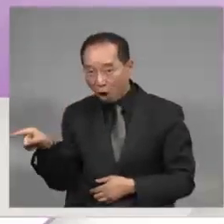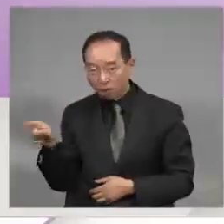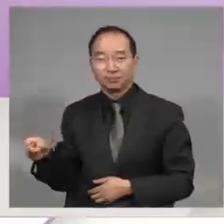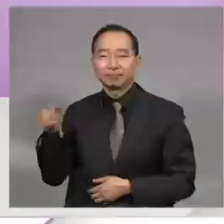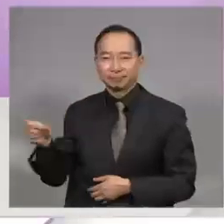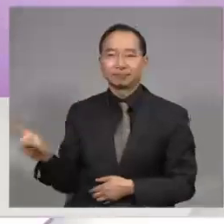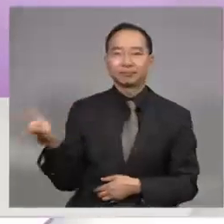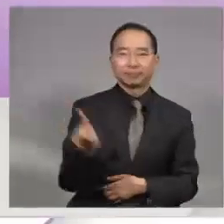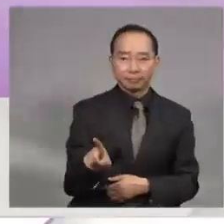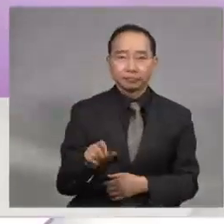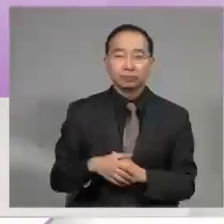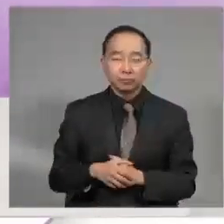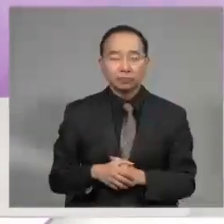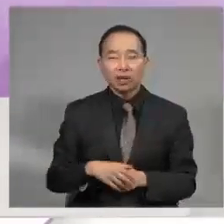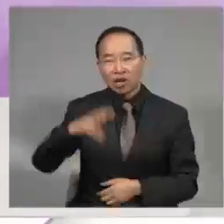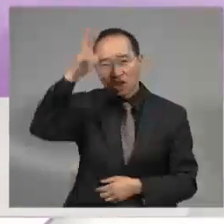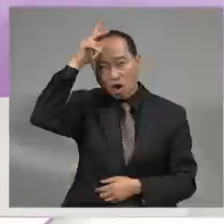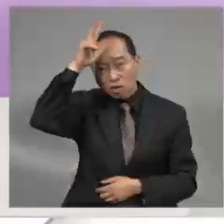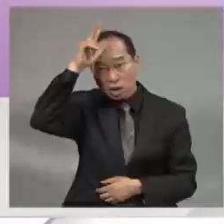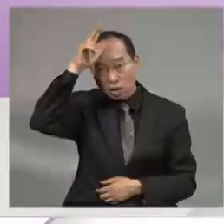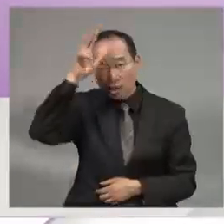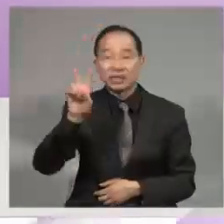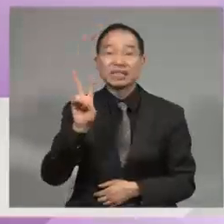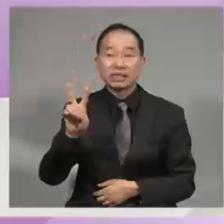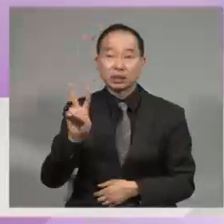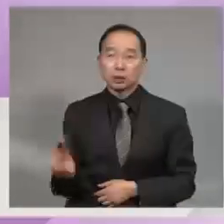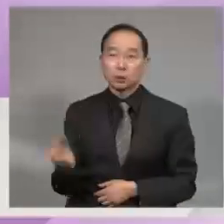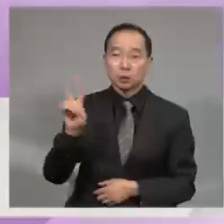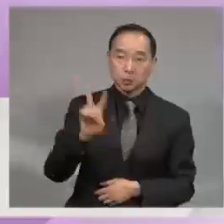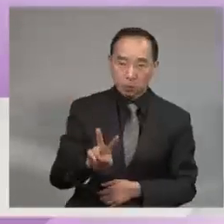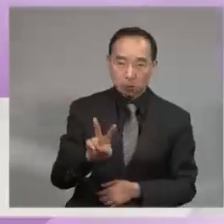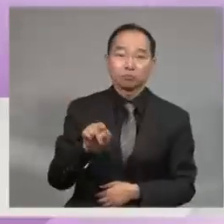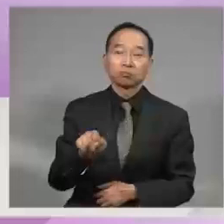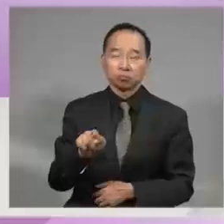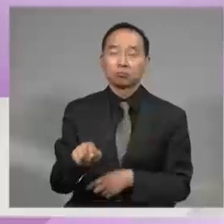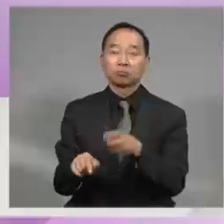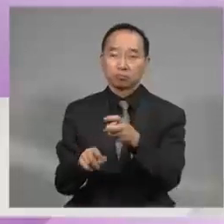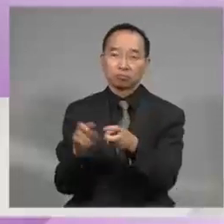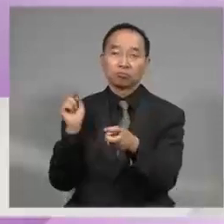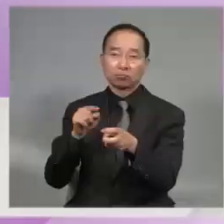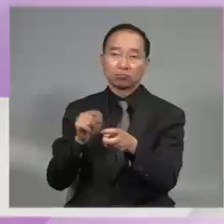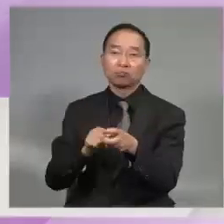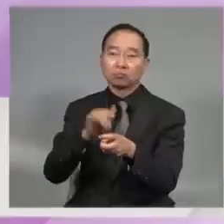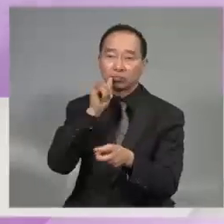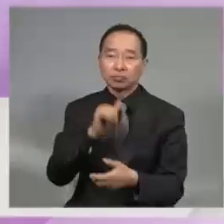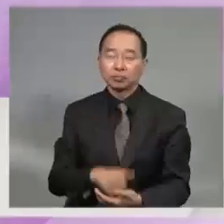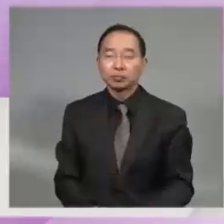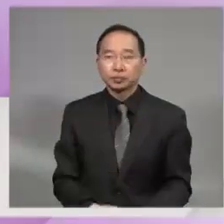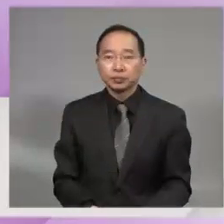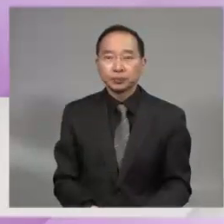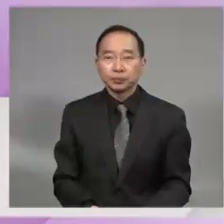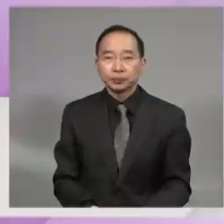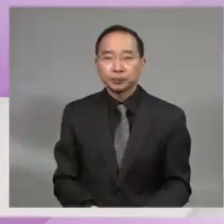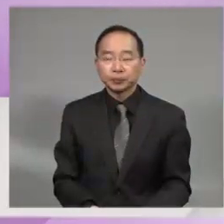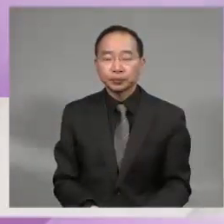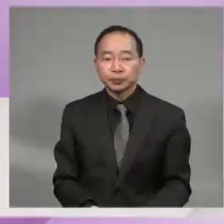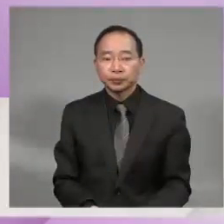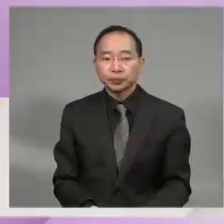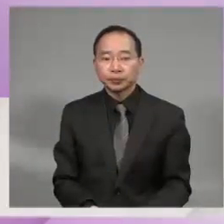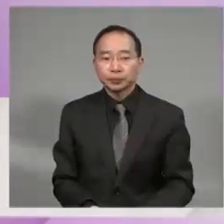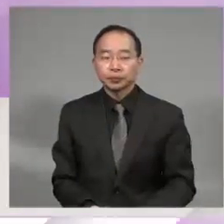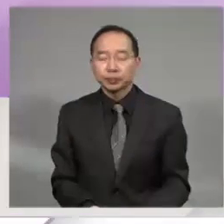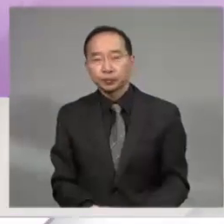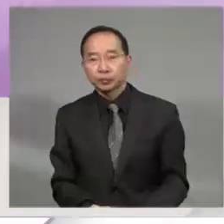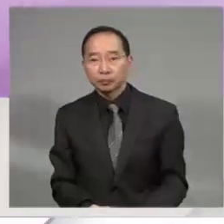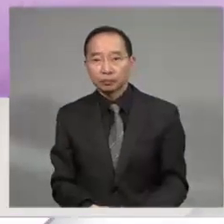그리고 정복을 한 경찰관도 2인 저기 그 차량 안에 함께 탑승하고 계실 것 같습니다. 네. 아, 저희가 이렇게